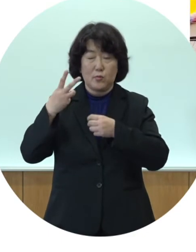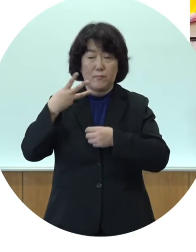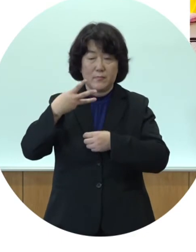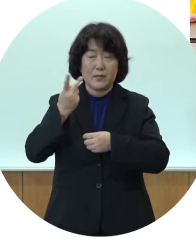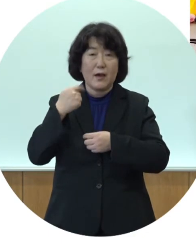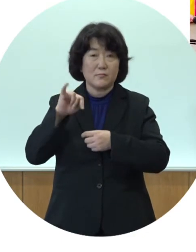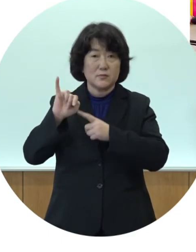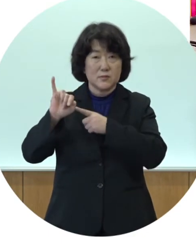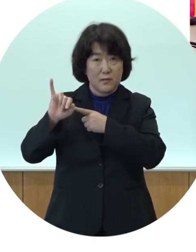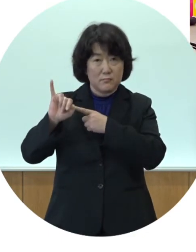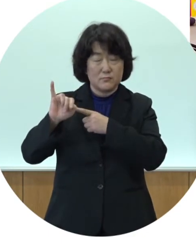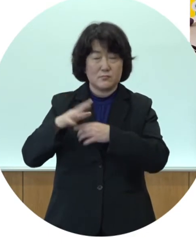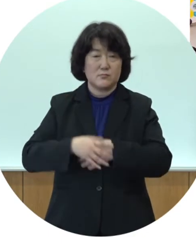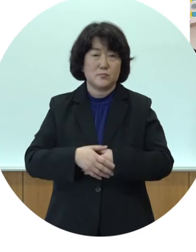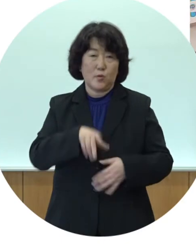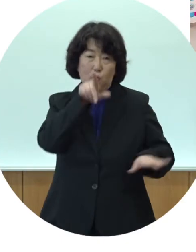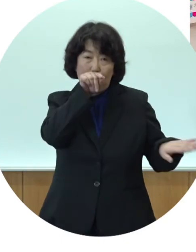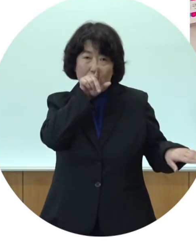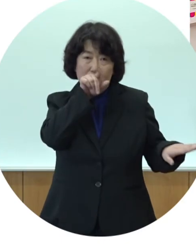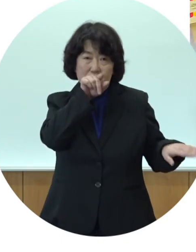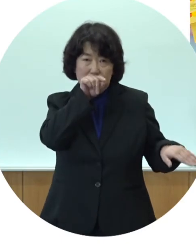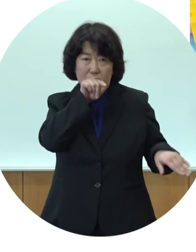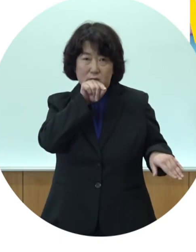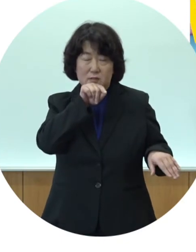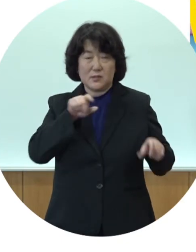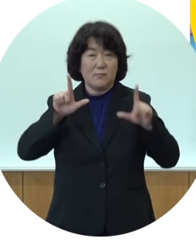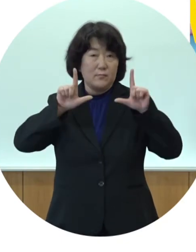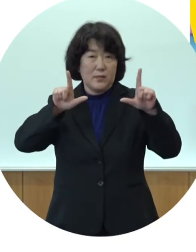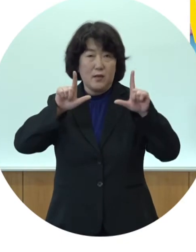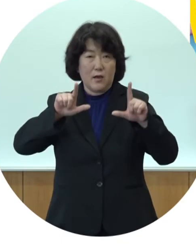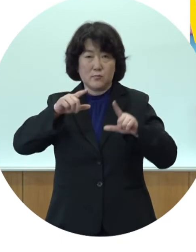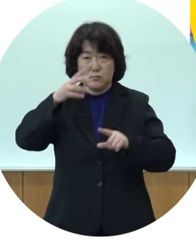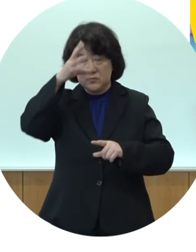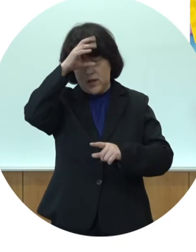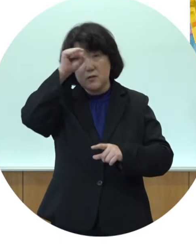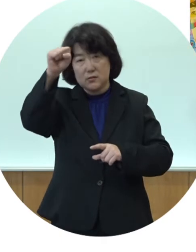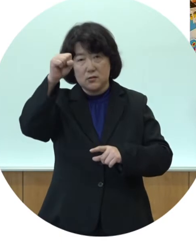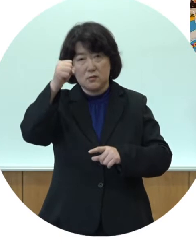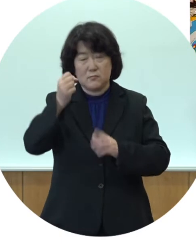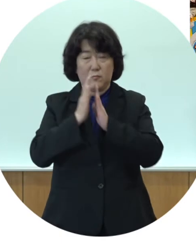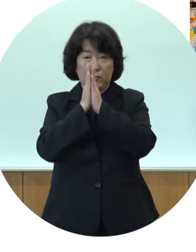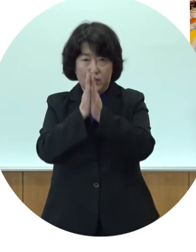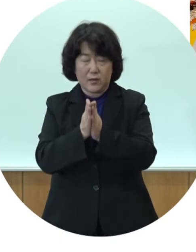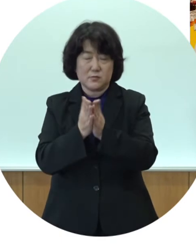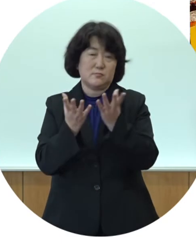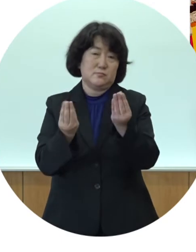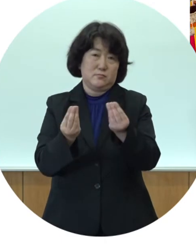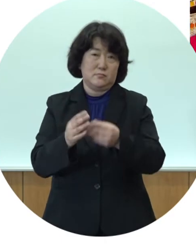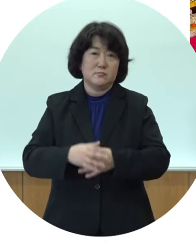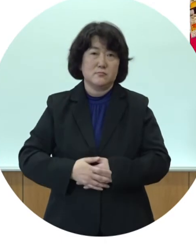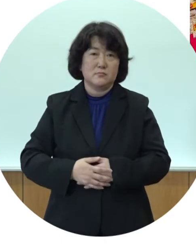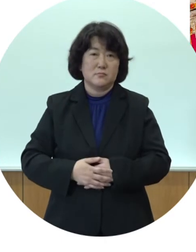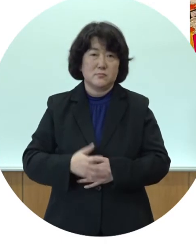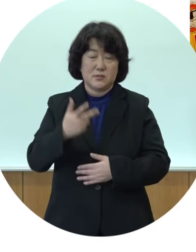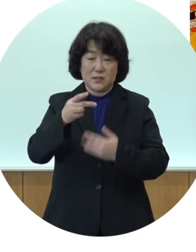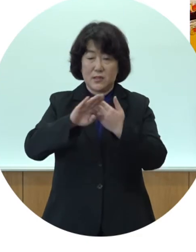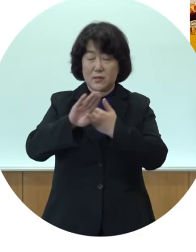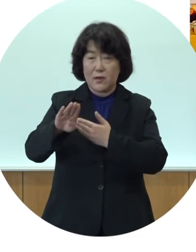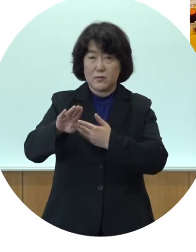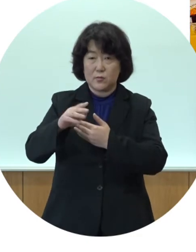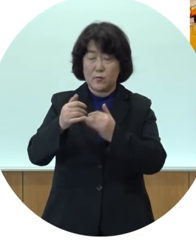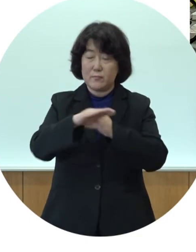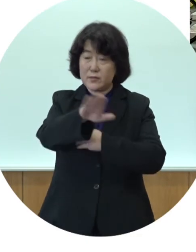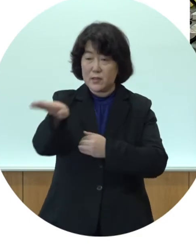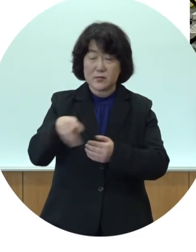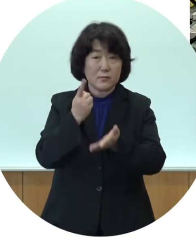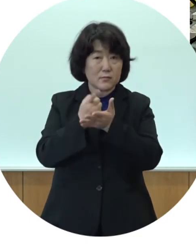キャラクターバリーさんに PR 大使にご就任をいただきました。市外の方ばかりではなく